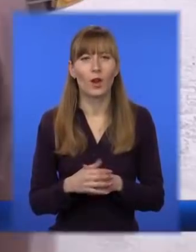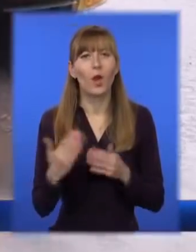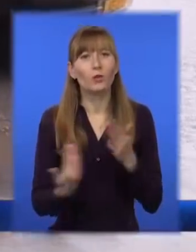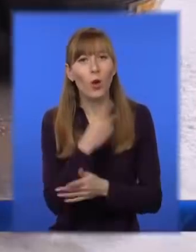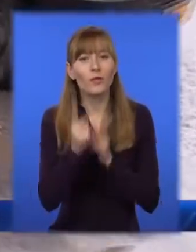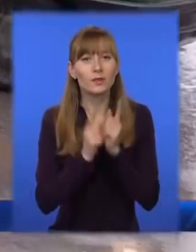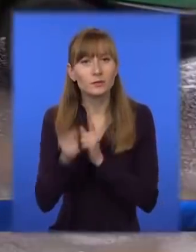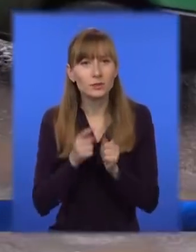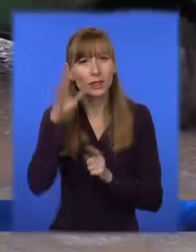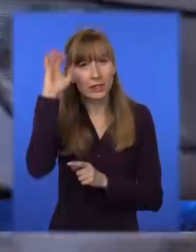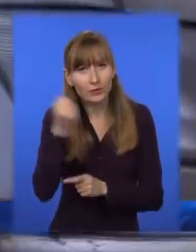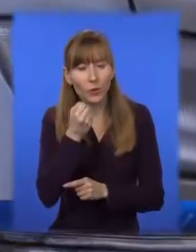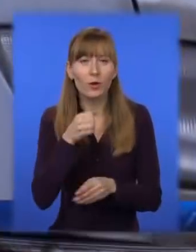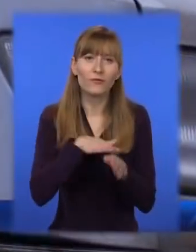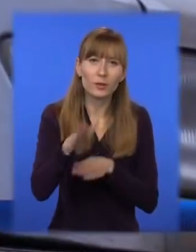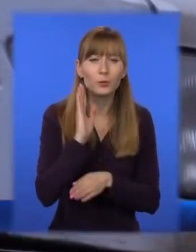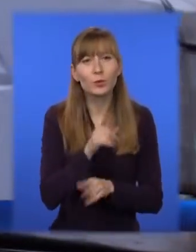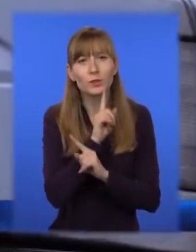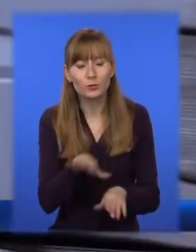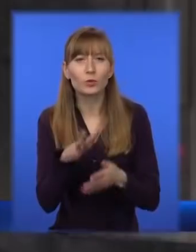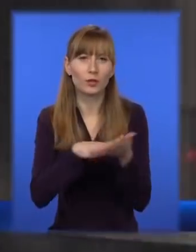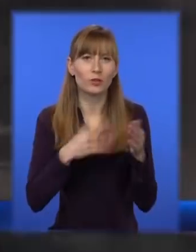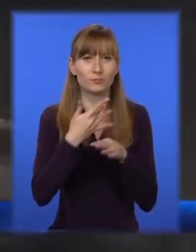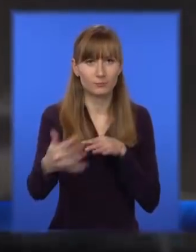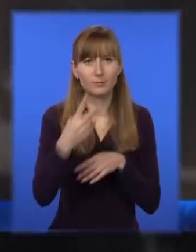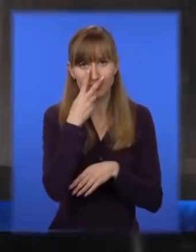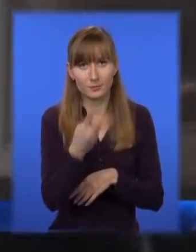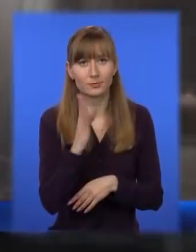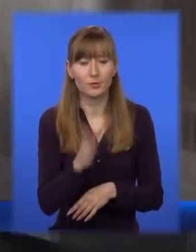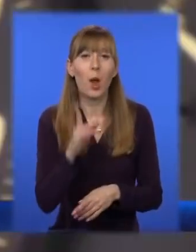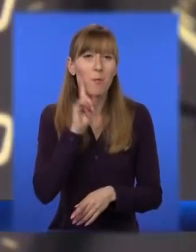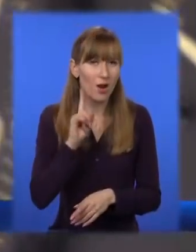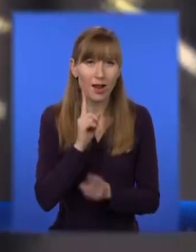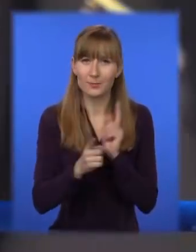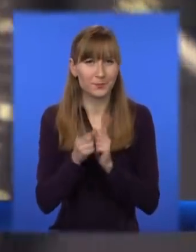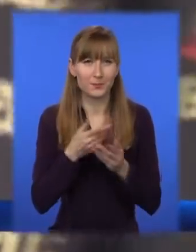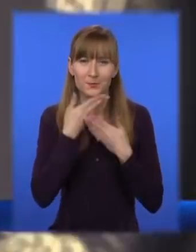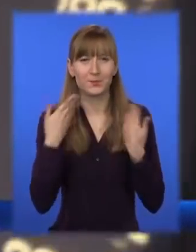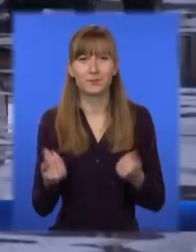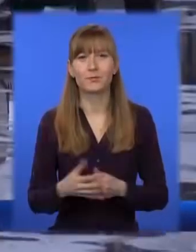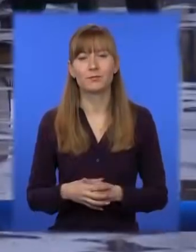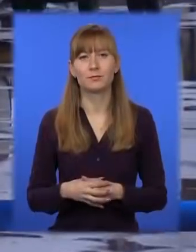новий швидкісний режим у Кривому Розі, побачимо найближчим часом. Але поки що на дорогах міста без